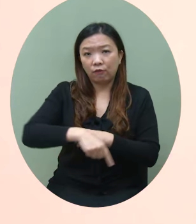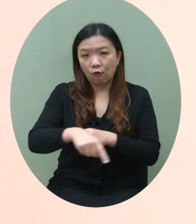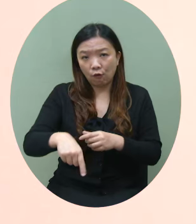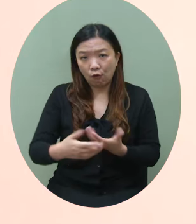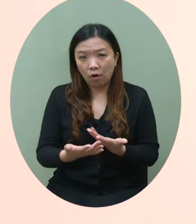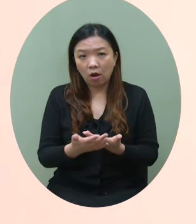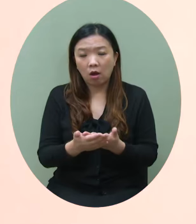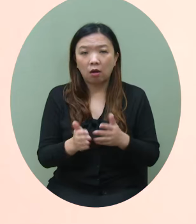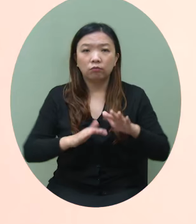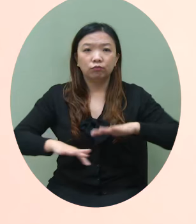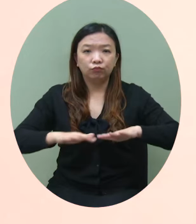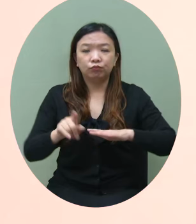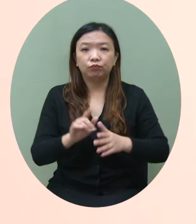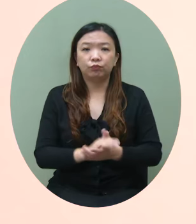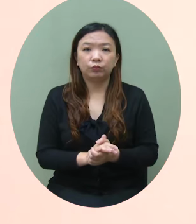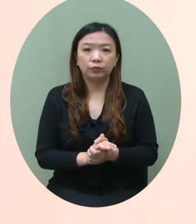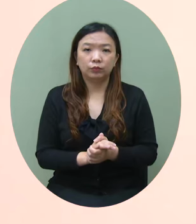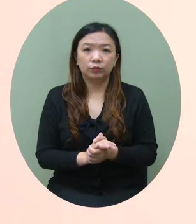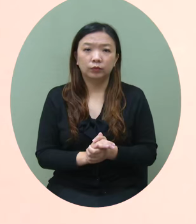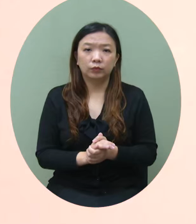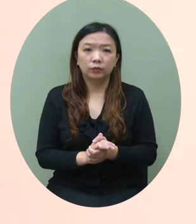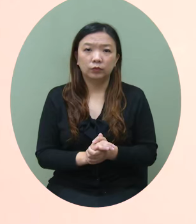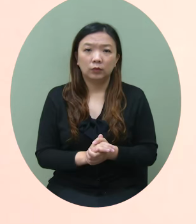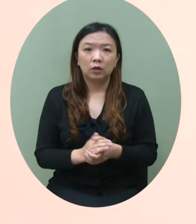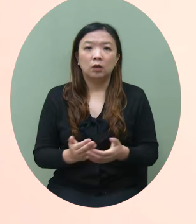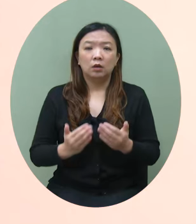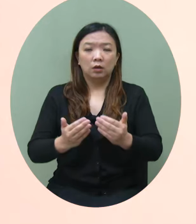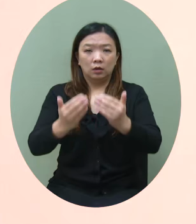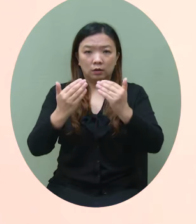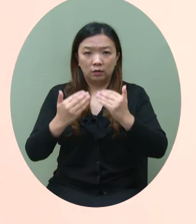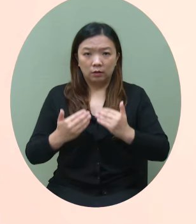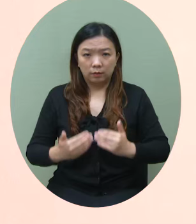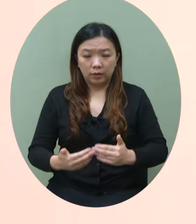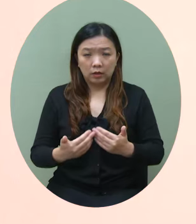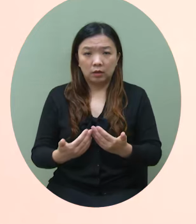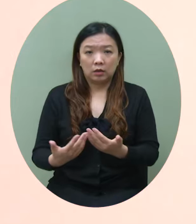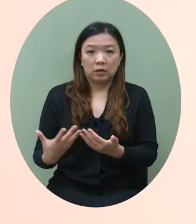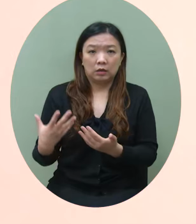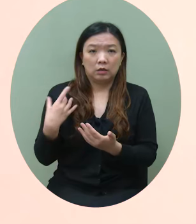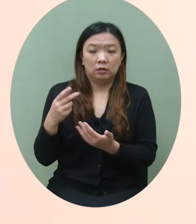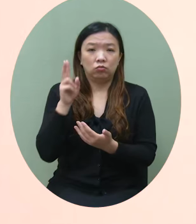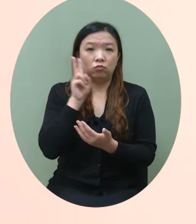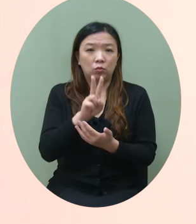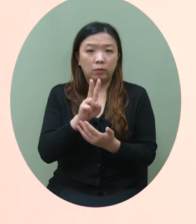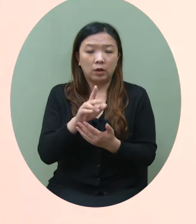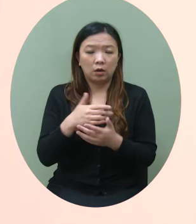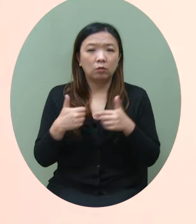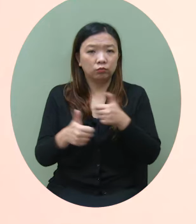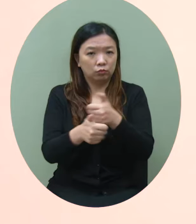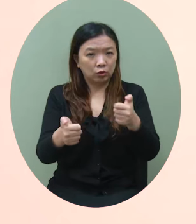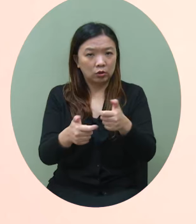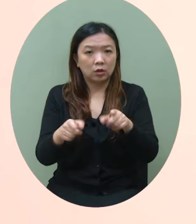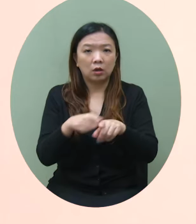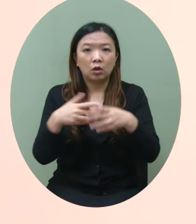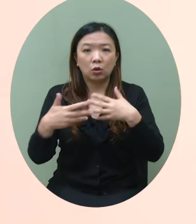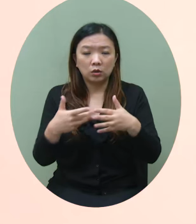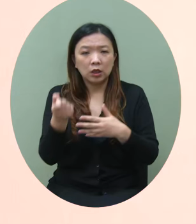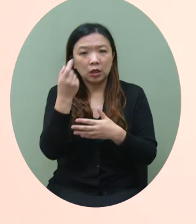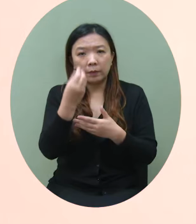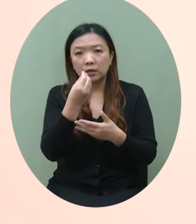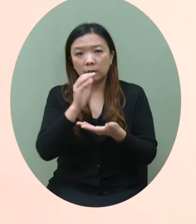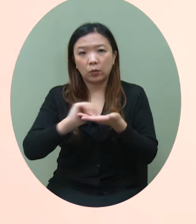執行所以在那天之後這兩個星期我在這裡都要很感激我的同事特別在食物球